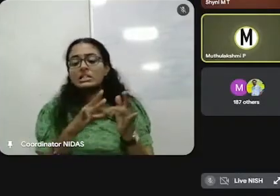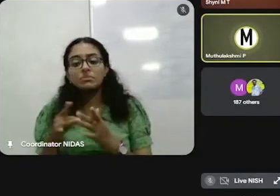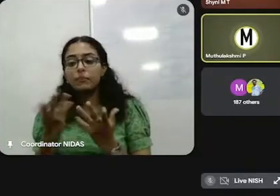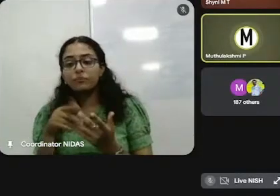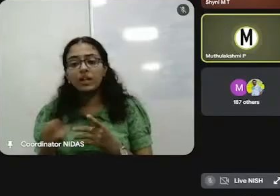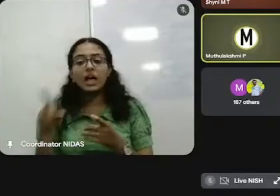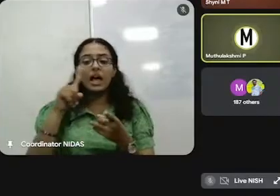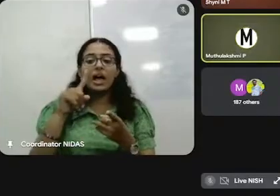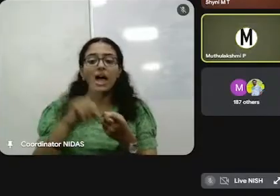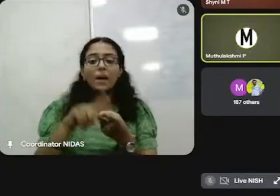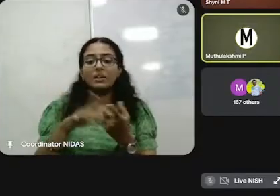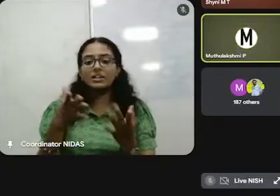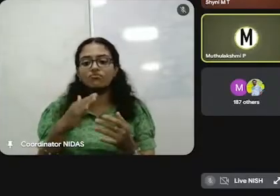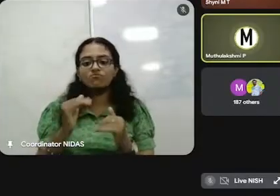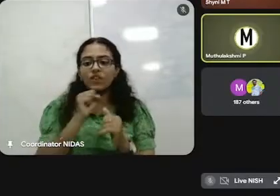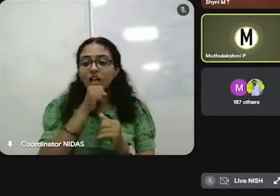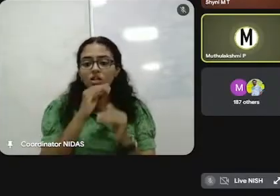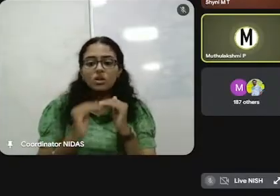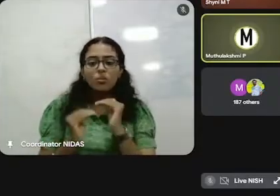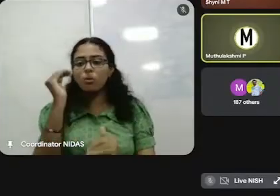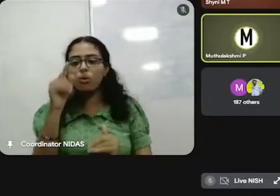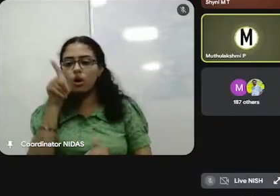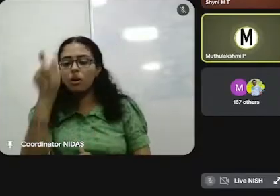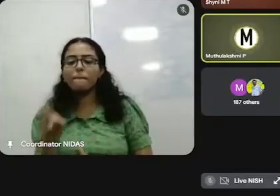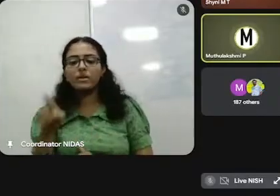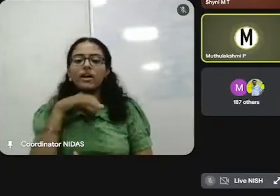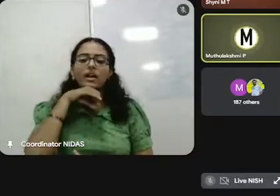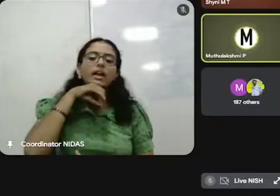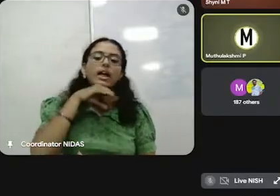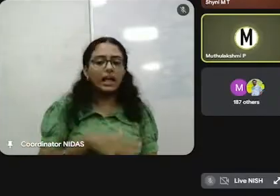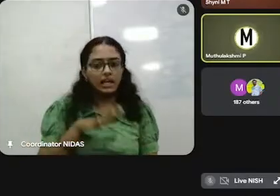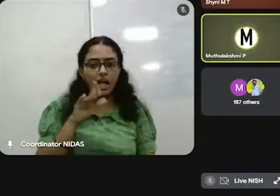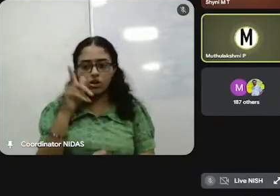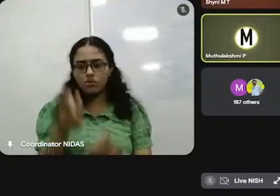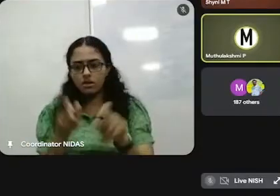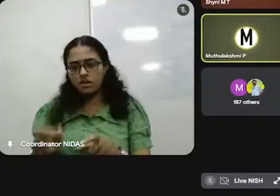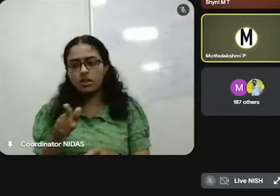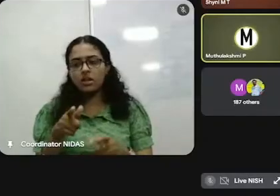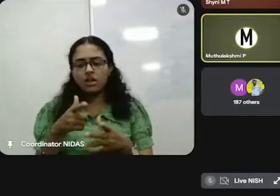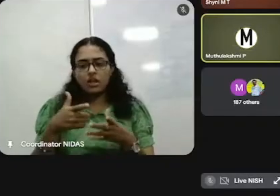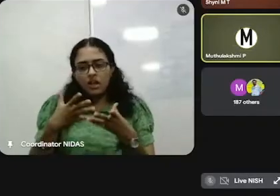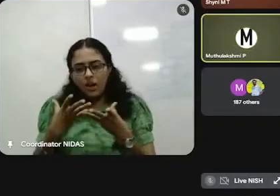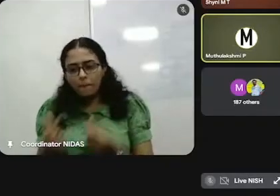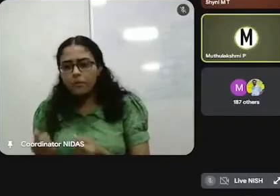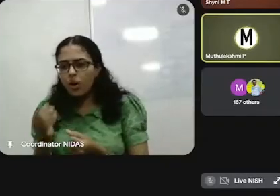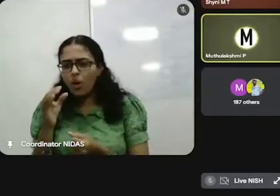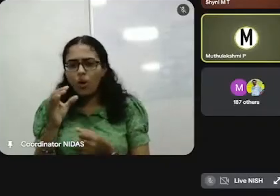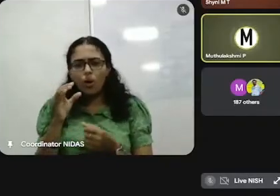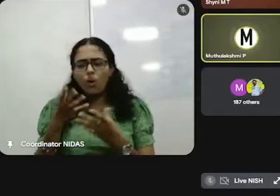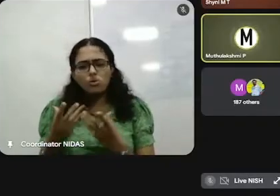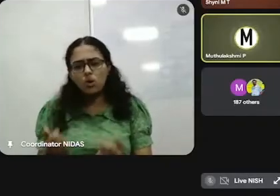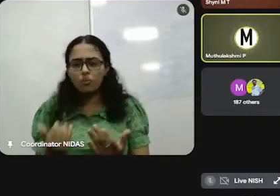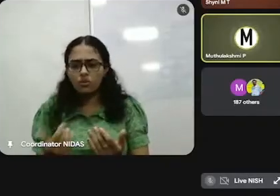in the elderly person. If a young stroke engil residual paralysis will be very less common, but if